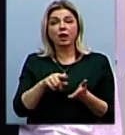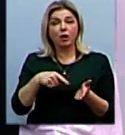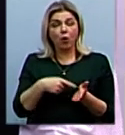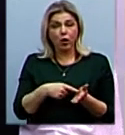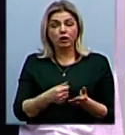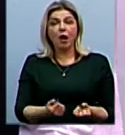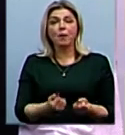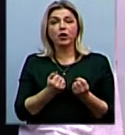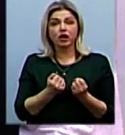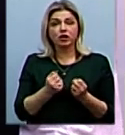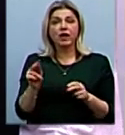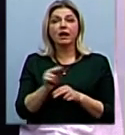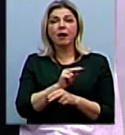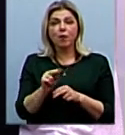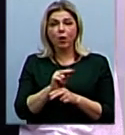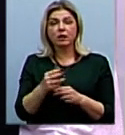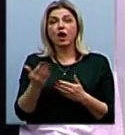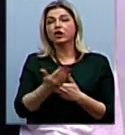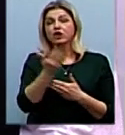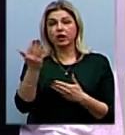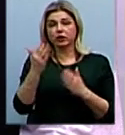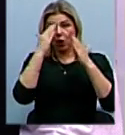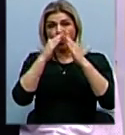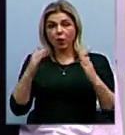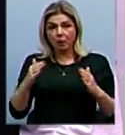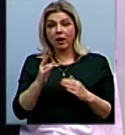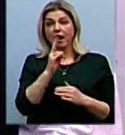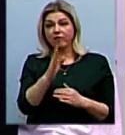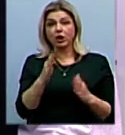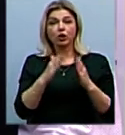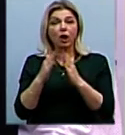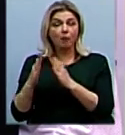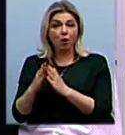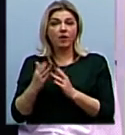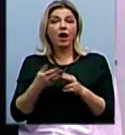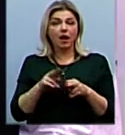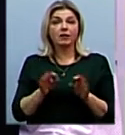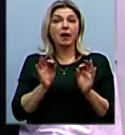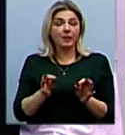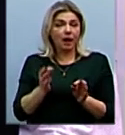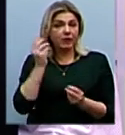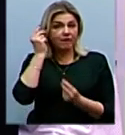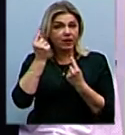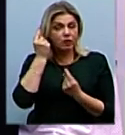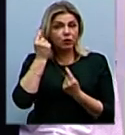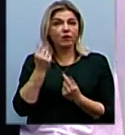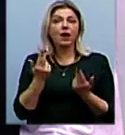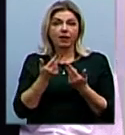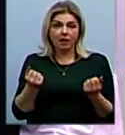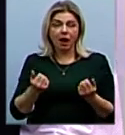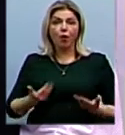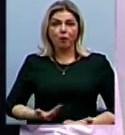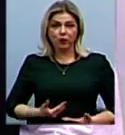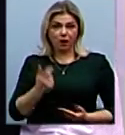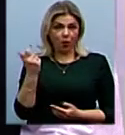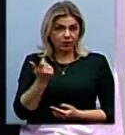поддерживаются ремонты чьих-то крови многоквартирных домов, и это правильная философия, что да, коммунальное